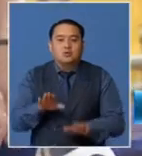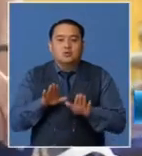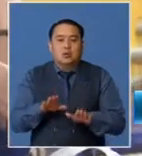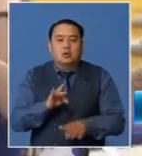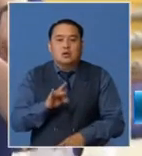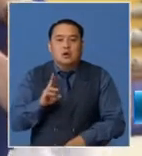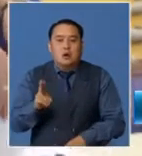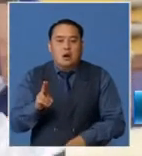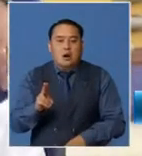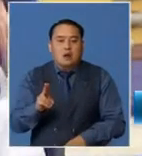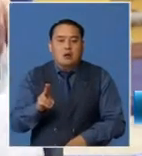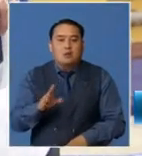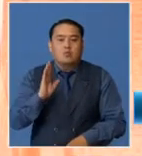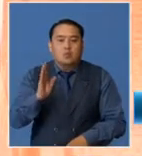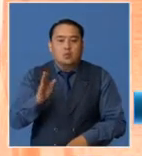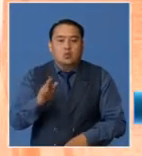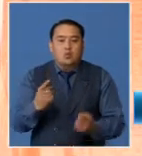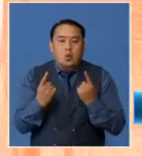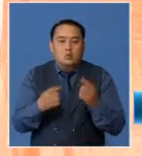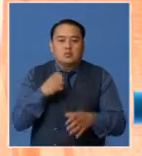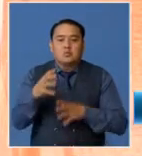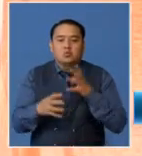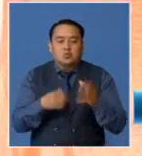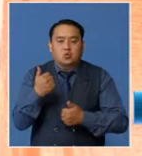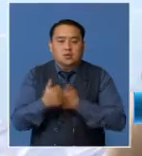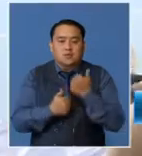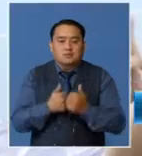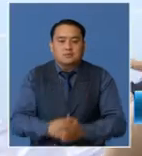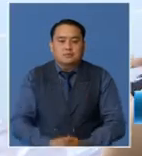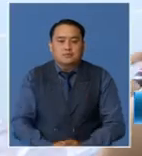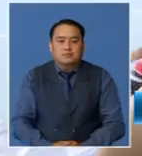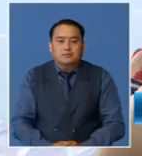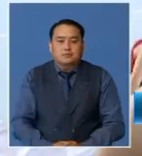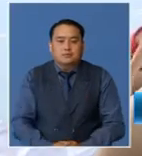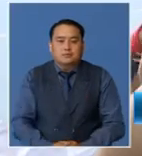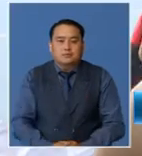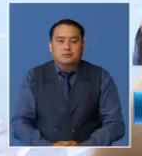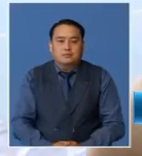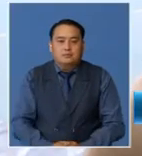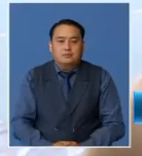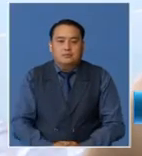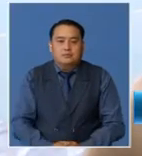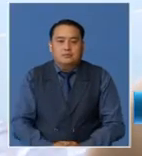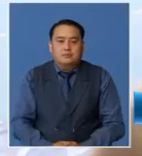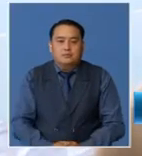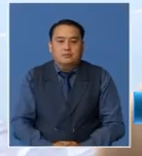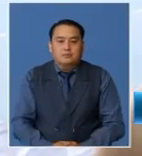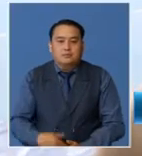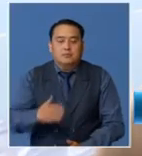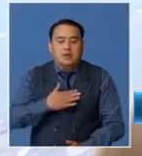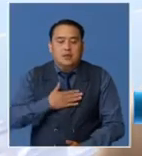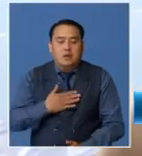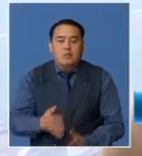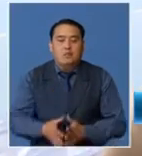на республиканских, но и на предстоящих крупных международных турнирах. Мне больше нравится бревно. Потому что там